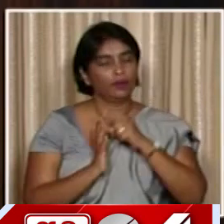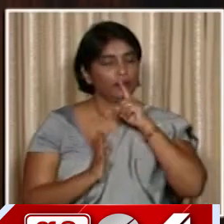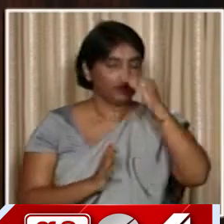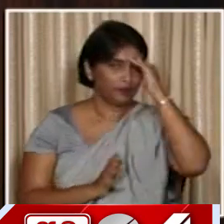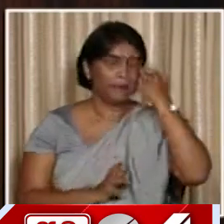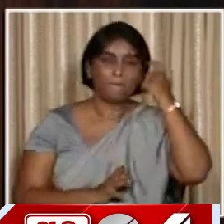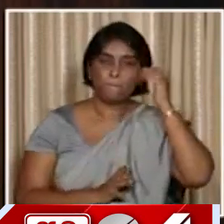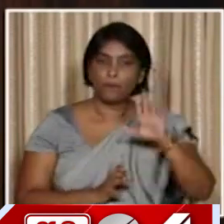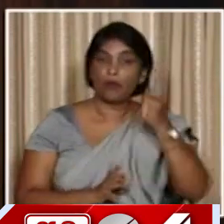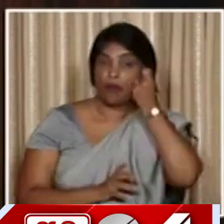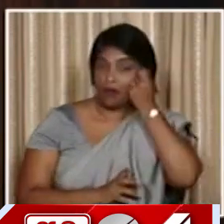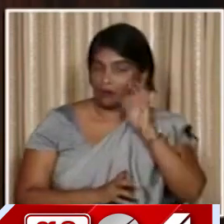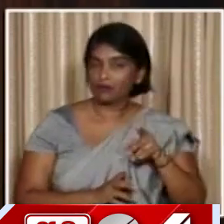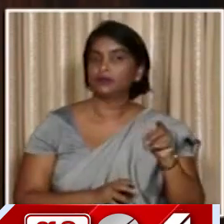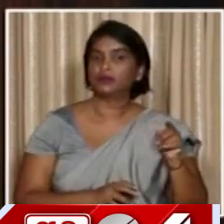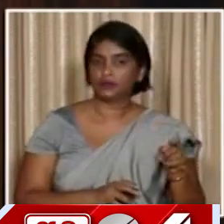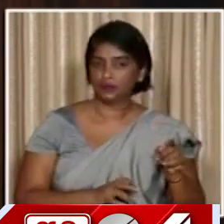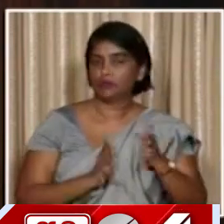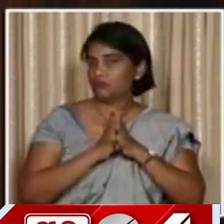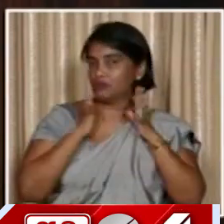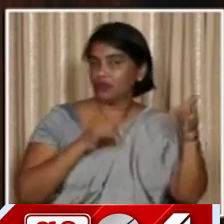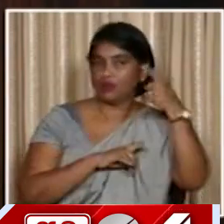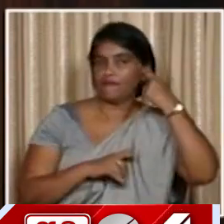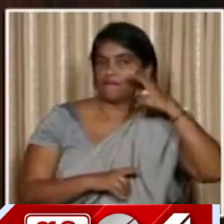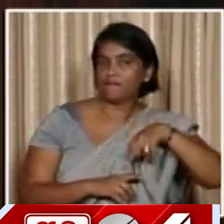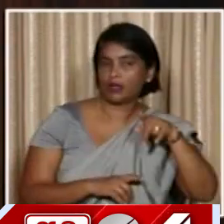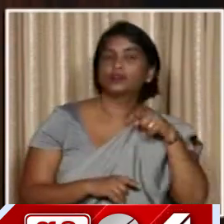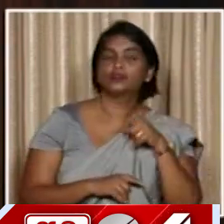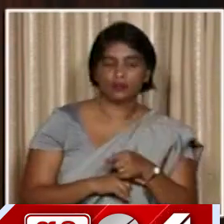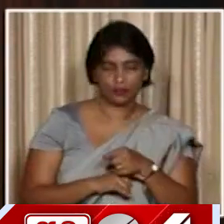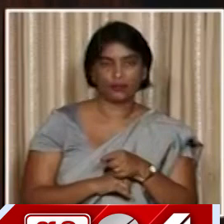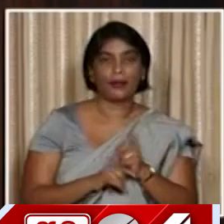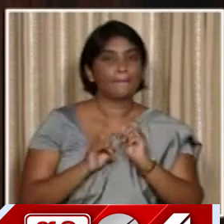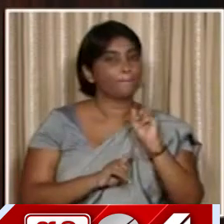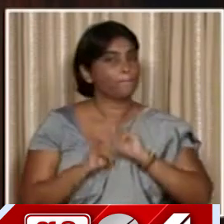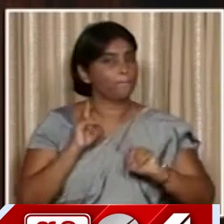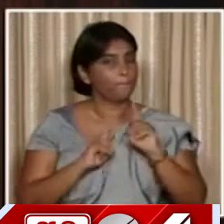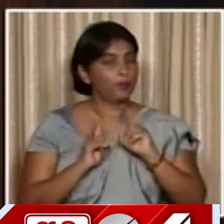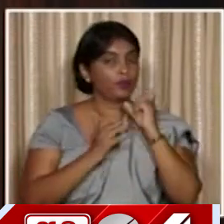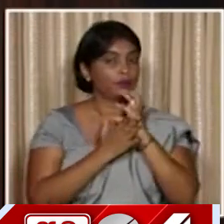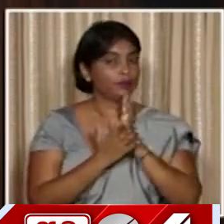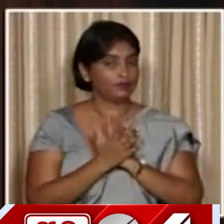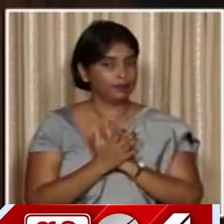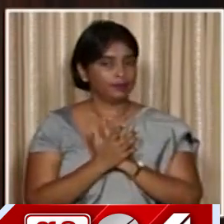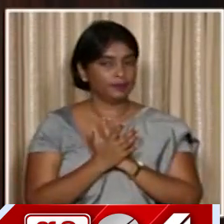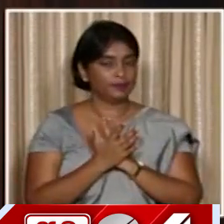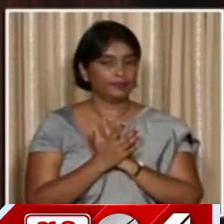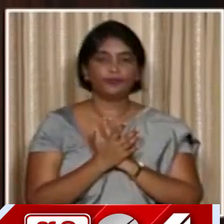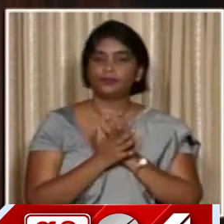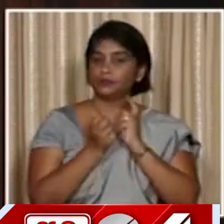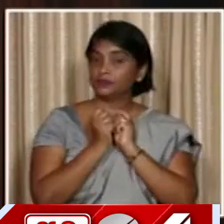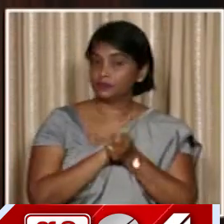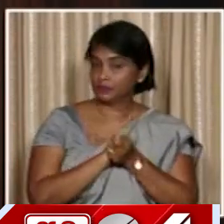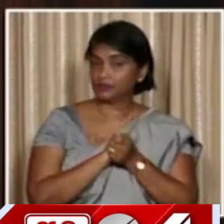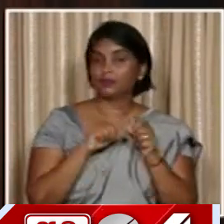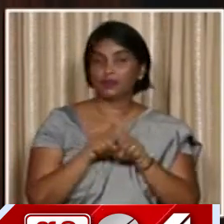බලාපොරොත්තු වෙනවා මේ යෝජනාව තමයි බොහෝ දෙනෙක්ගේ විශ්වාසය තමයි මෙය පාර්ලිමේන්තුවේ විවස්ථා සංශෝධනයක්